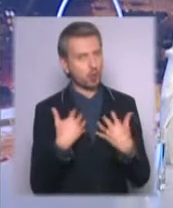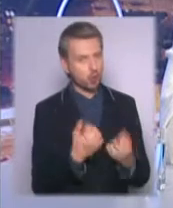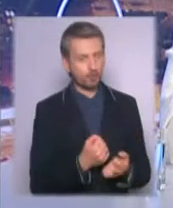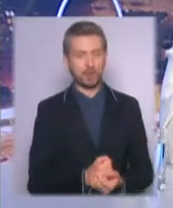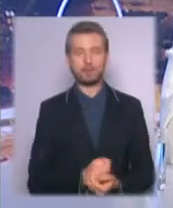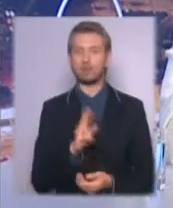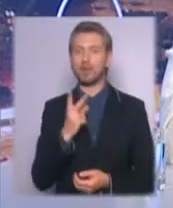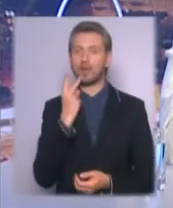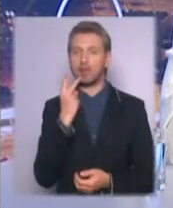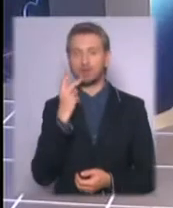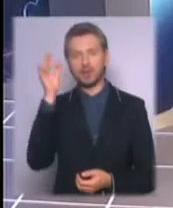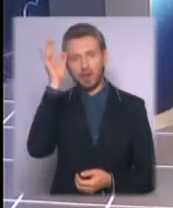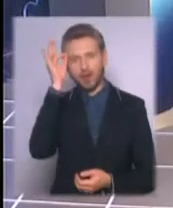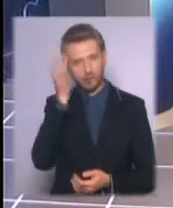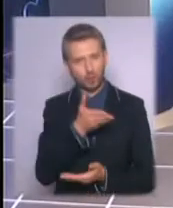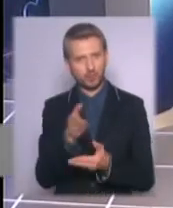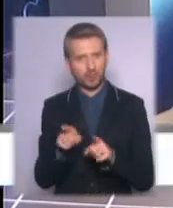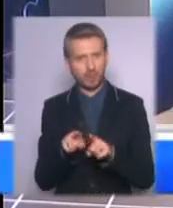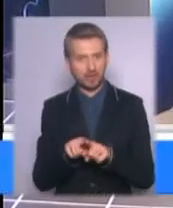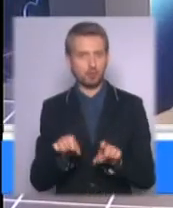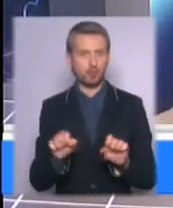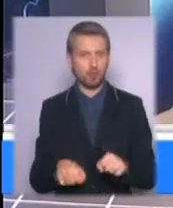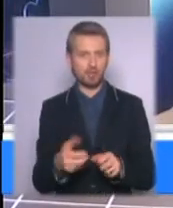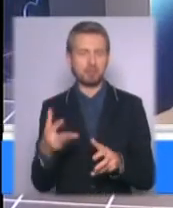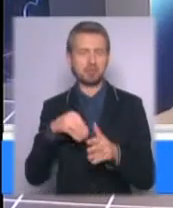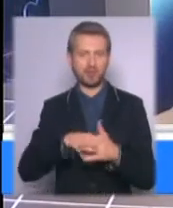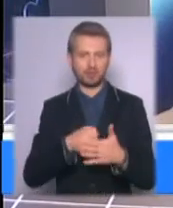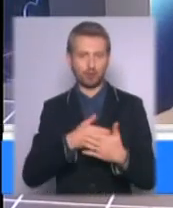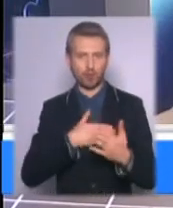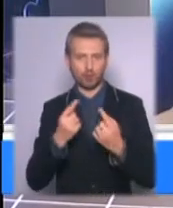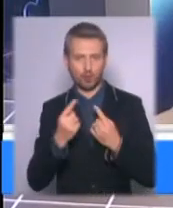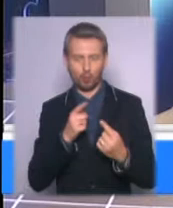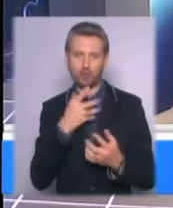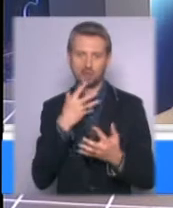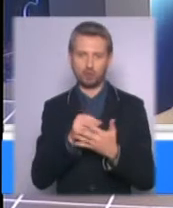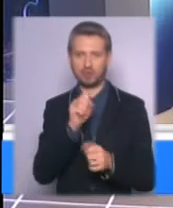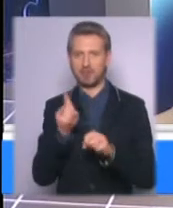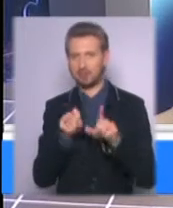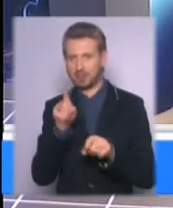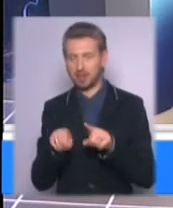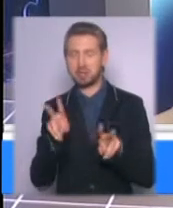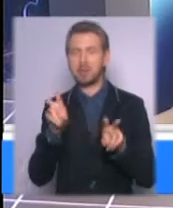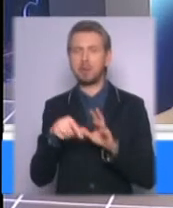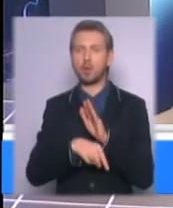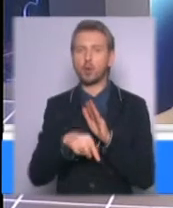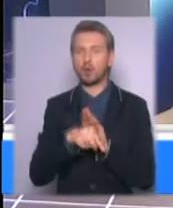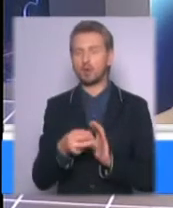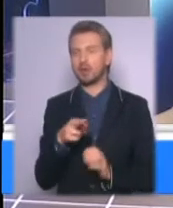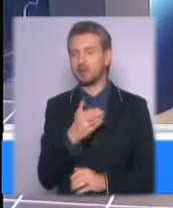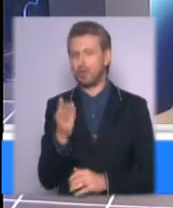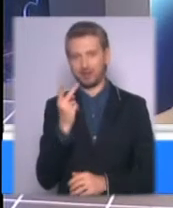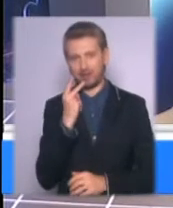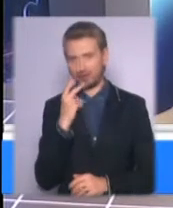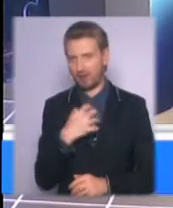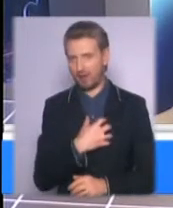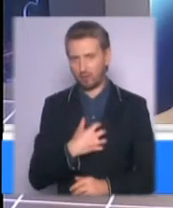завжди, нагадую, що ви так само маєте можливість приєднатися до нашої розмови зі своїми запитаннями. Тема корупції для вас завжди актуальна.